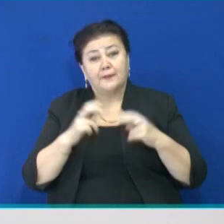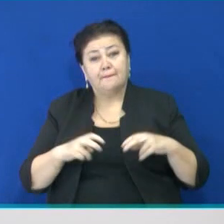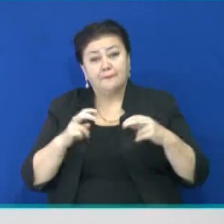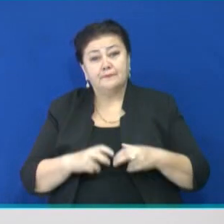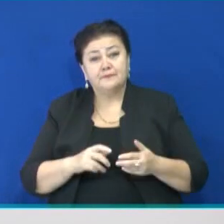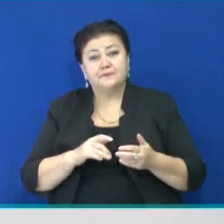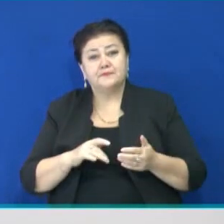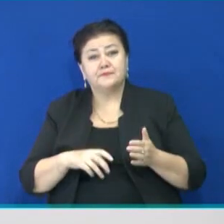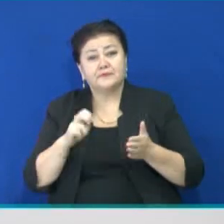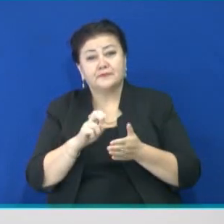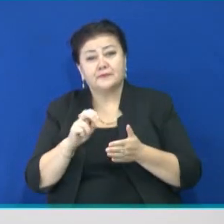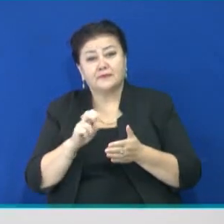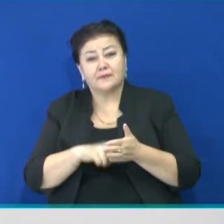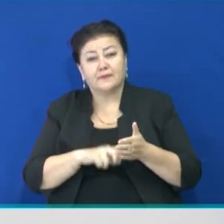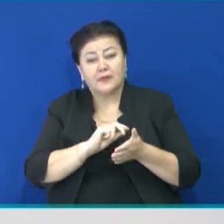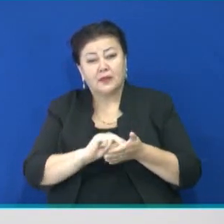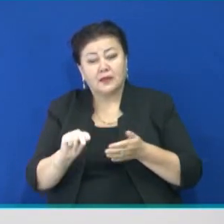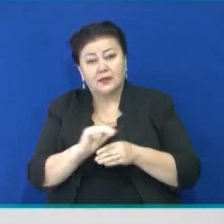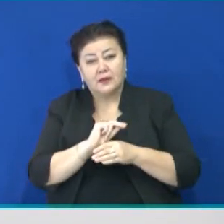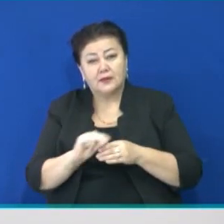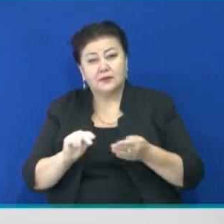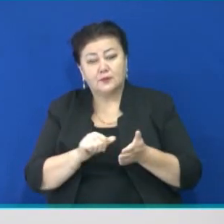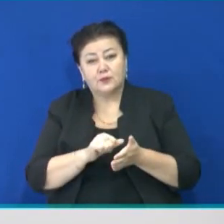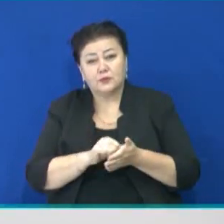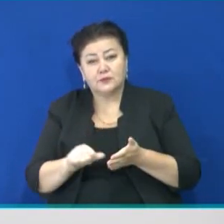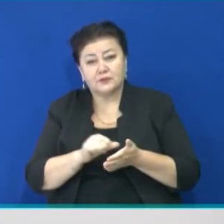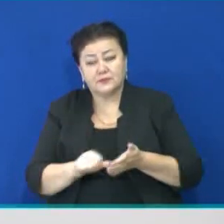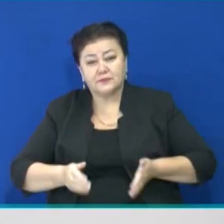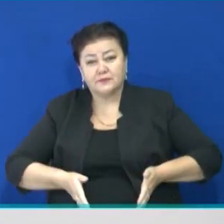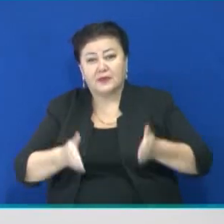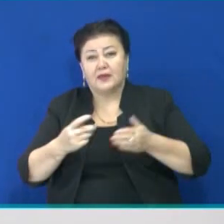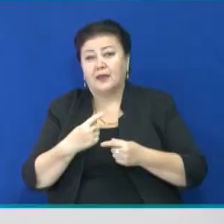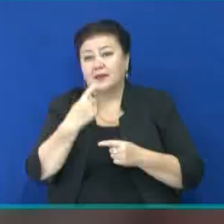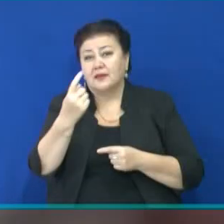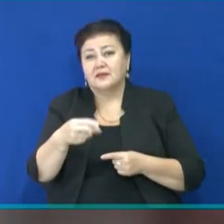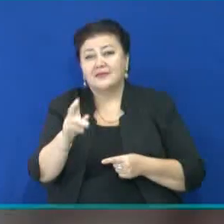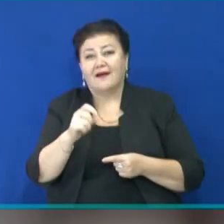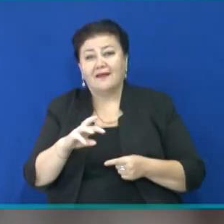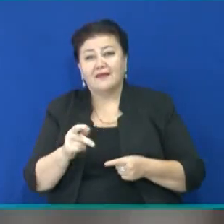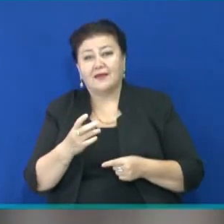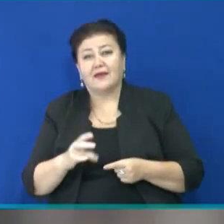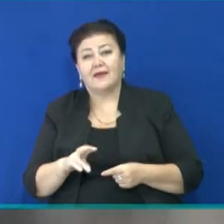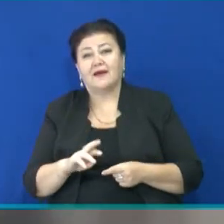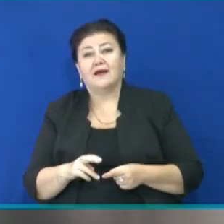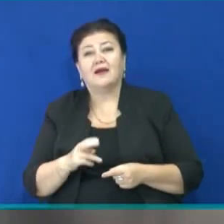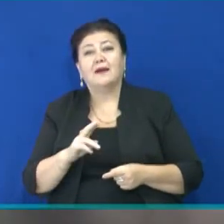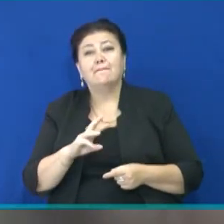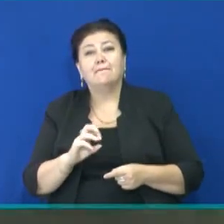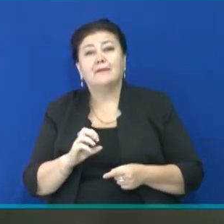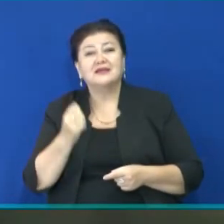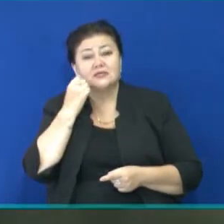жөндеу жұмыстарын үнемі назарда ұстауда. Биылғы жылы Дальняя ауданы Красин, Гастела көшелері және